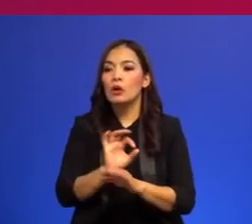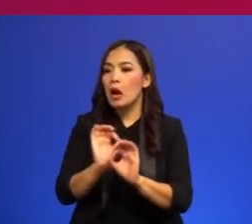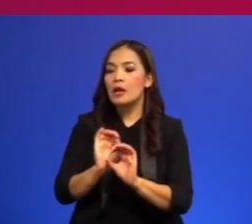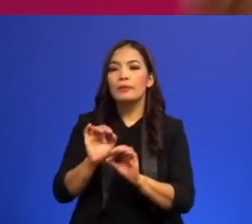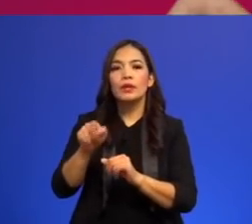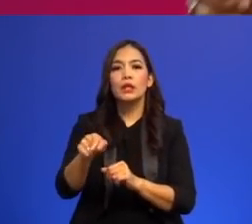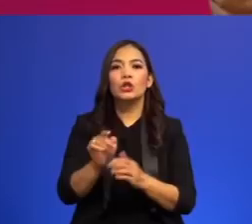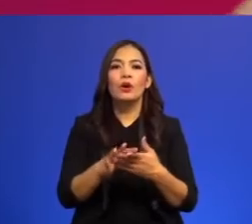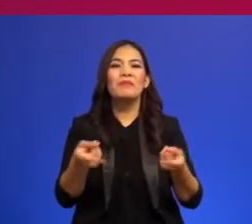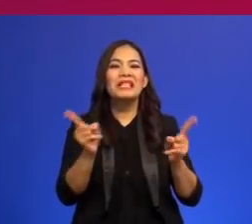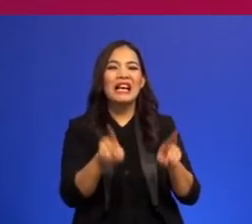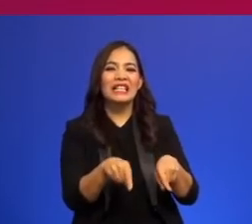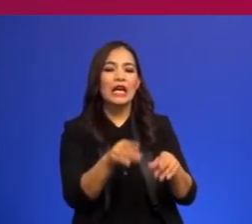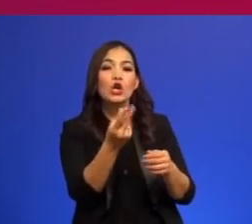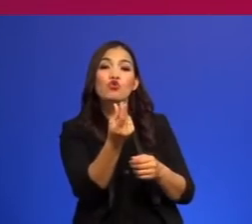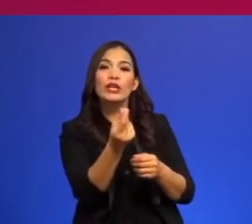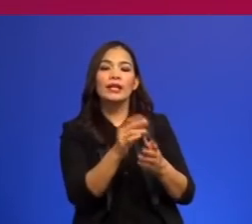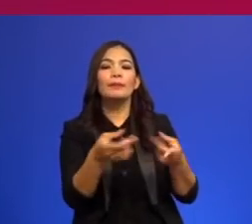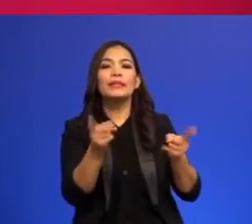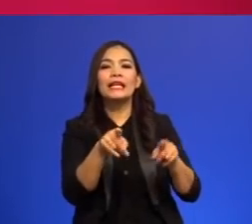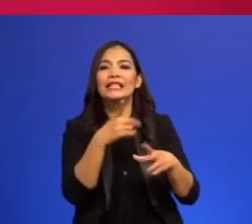Itu uang jadi najis.